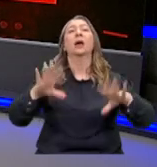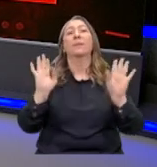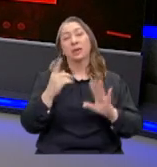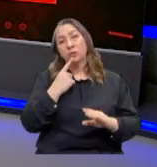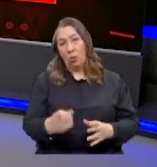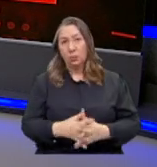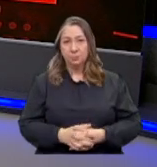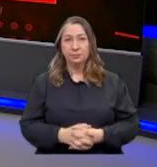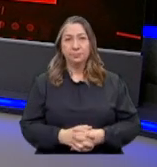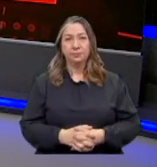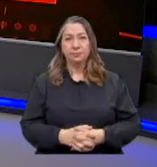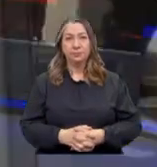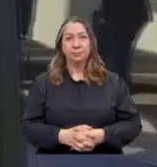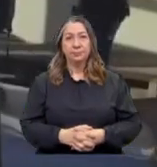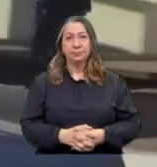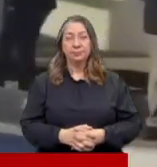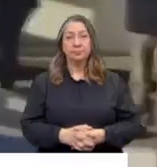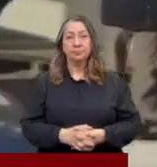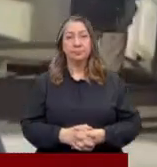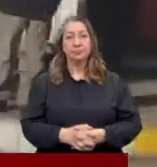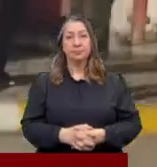etmeyin diyor.